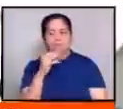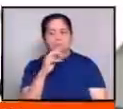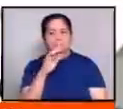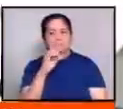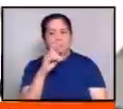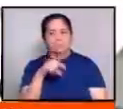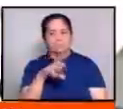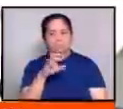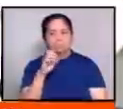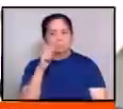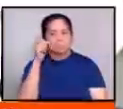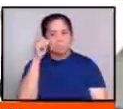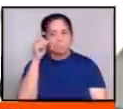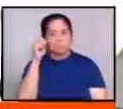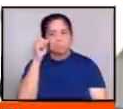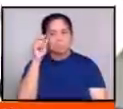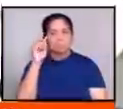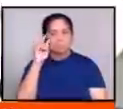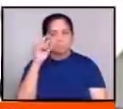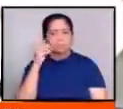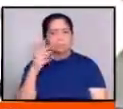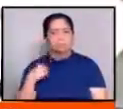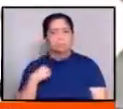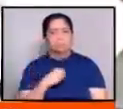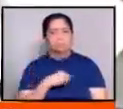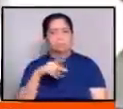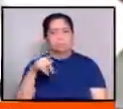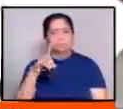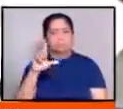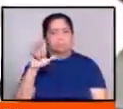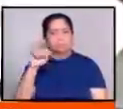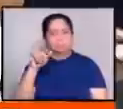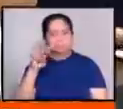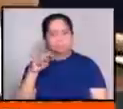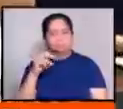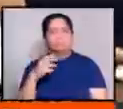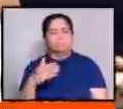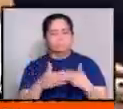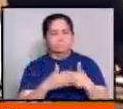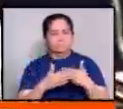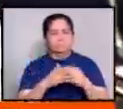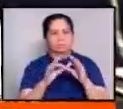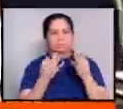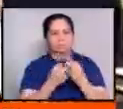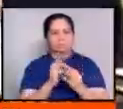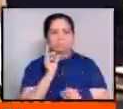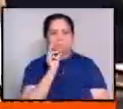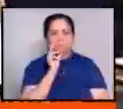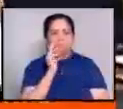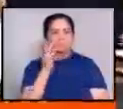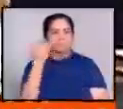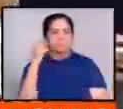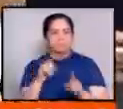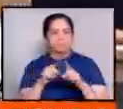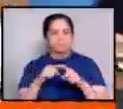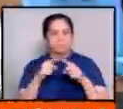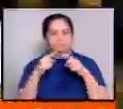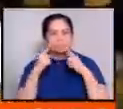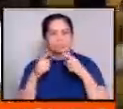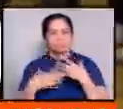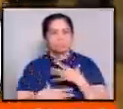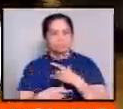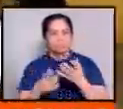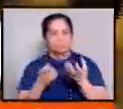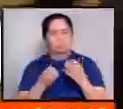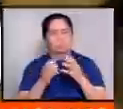Marinduque Congressman Lord Alan Velasco na miyembro ng PDP-Laban at kilalang malapit sa pamilya Duterte. Dati na ring nagpahayag ng